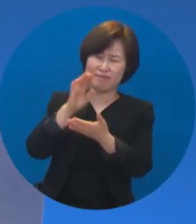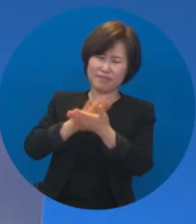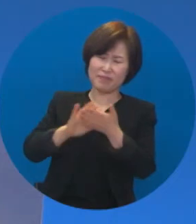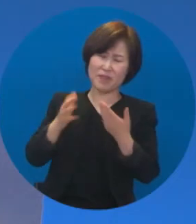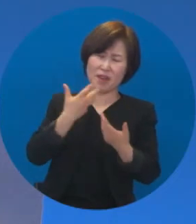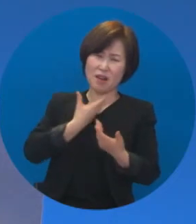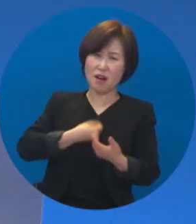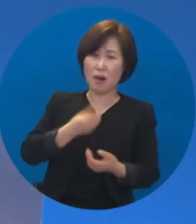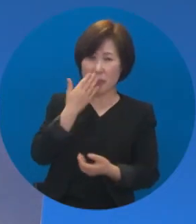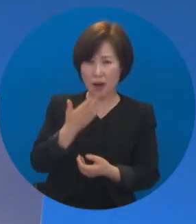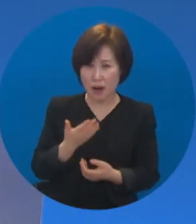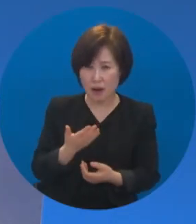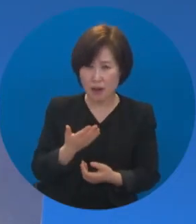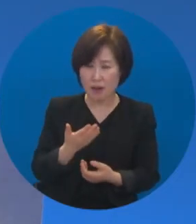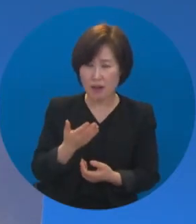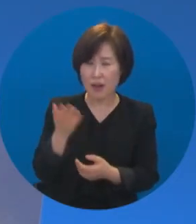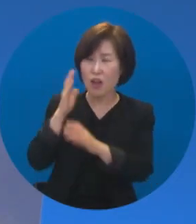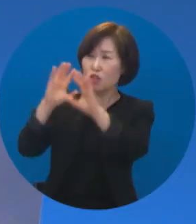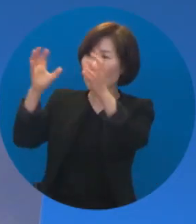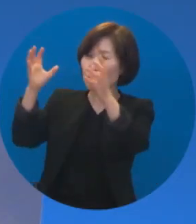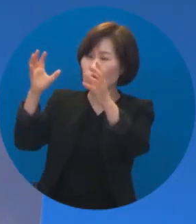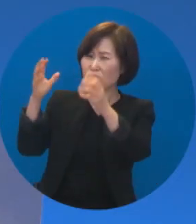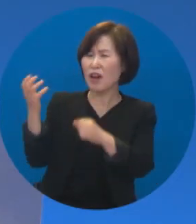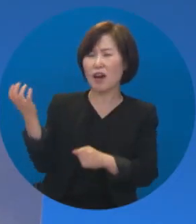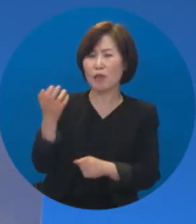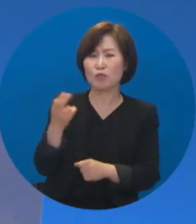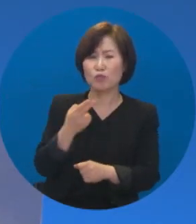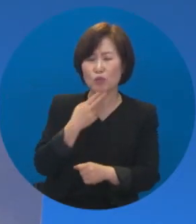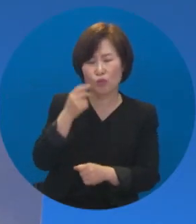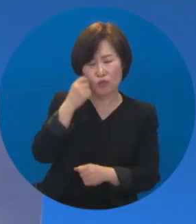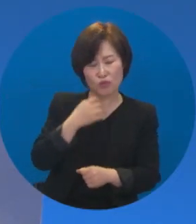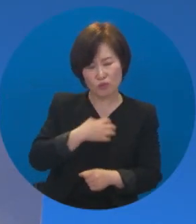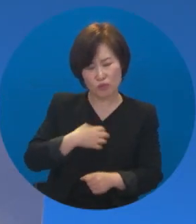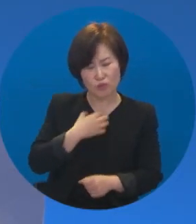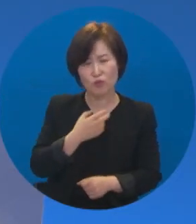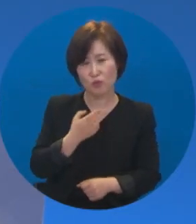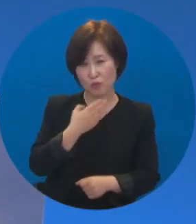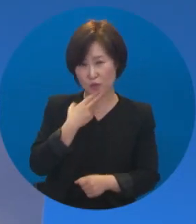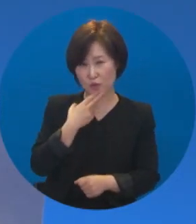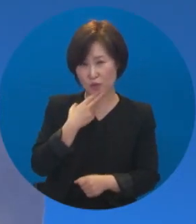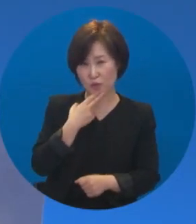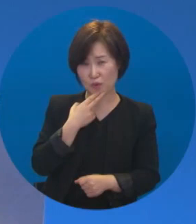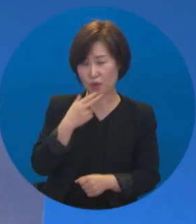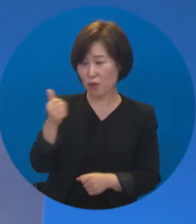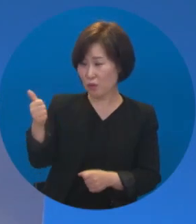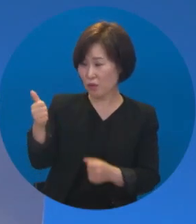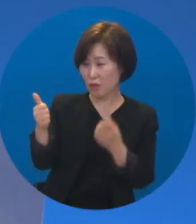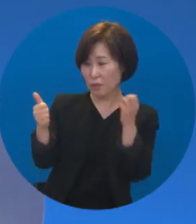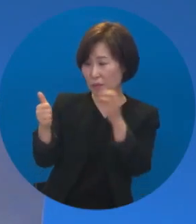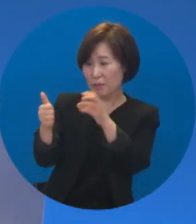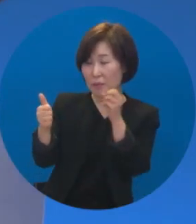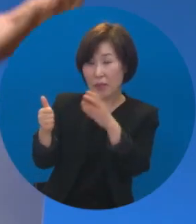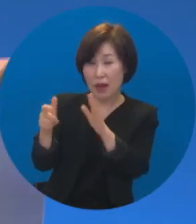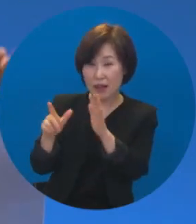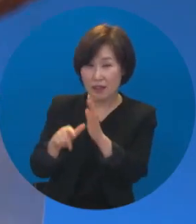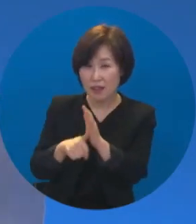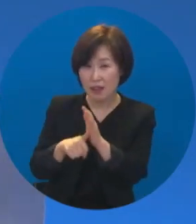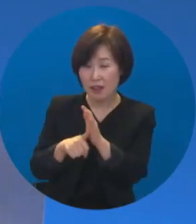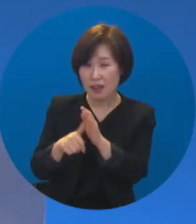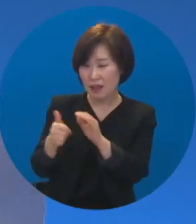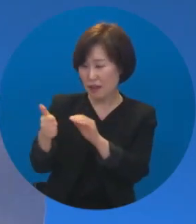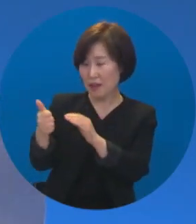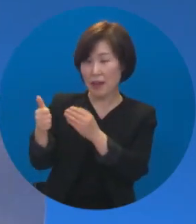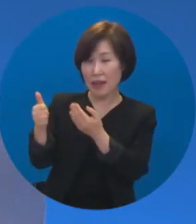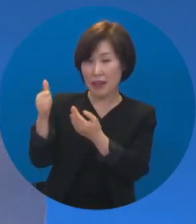천국은 아픔도 없고 슬픔도 없는 곳이래. 제가 그렇게 말했을 때 저희 남편이 두 손을 높이